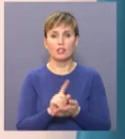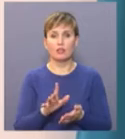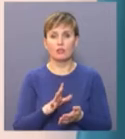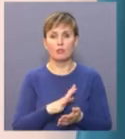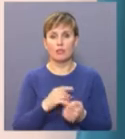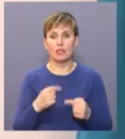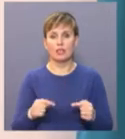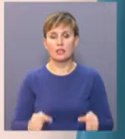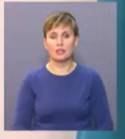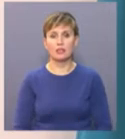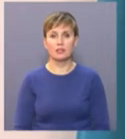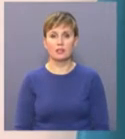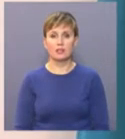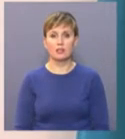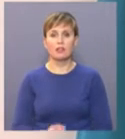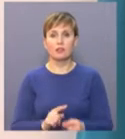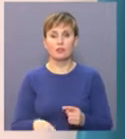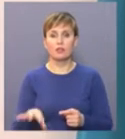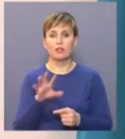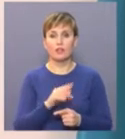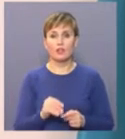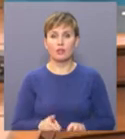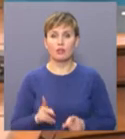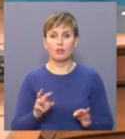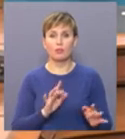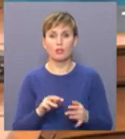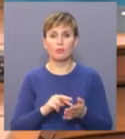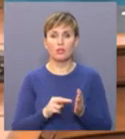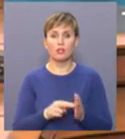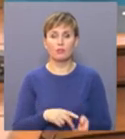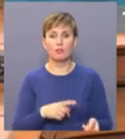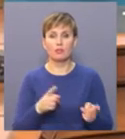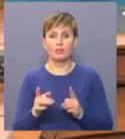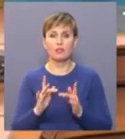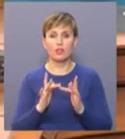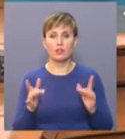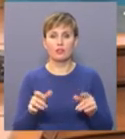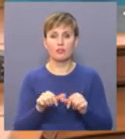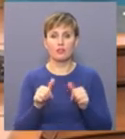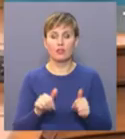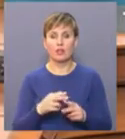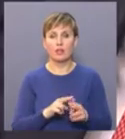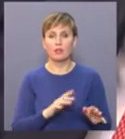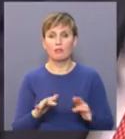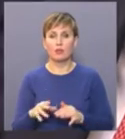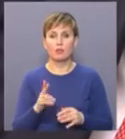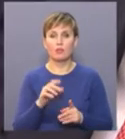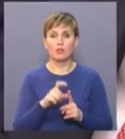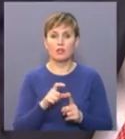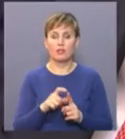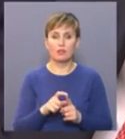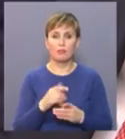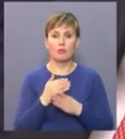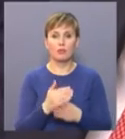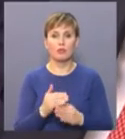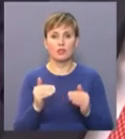сомнений. Вскоре весь уголовный процесс планируют перевести в электронно-цифровой формат. Эта мера, по словам Жака Пасанова,